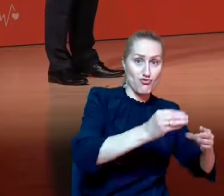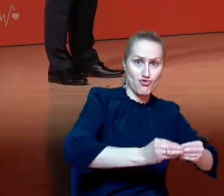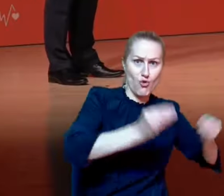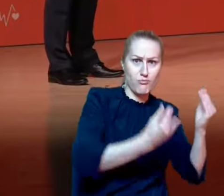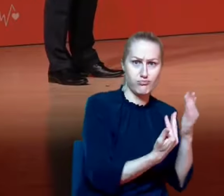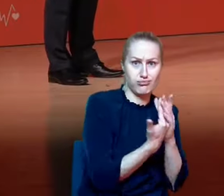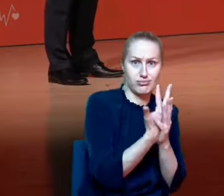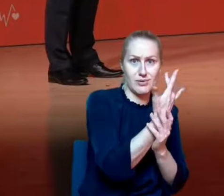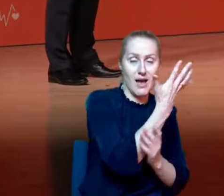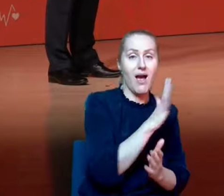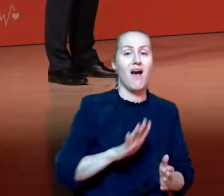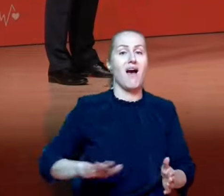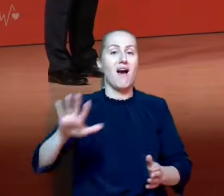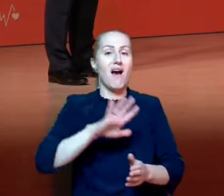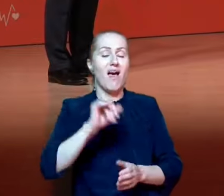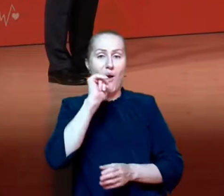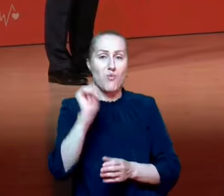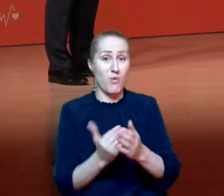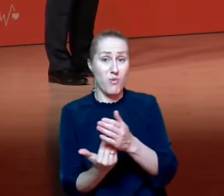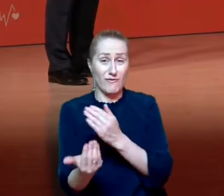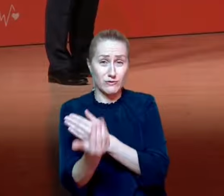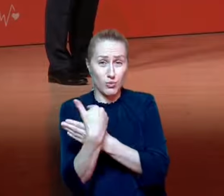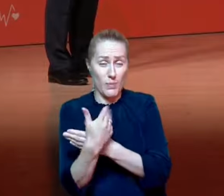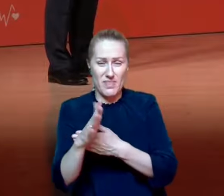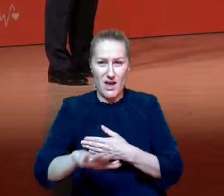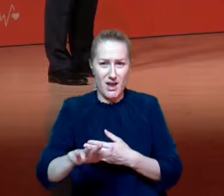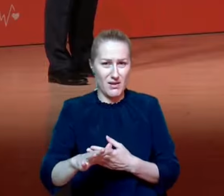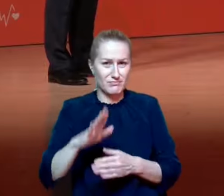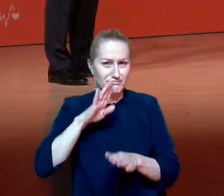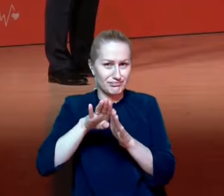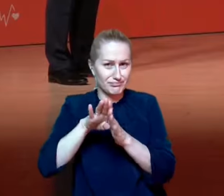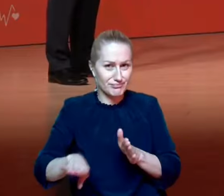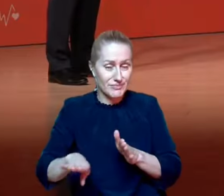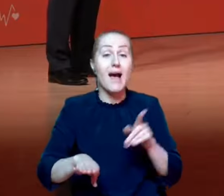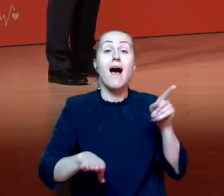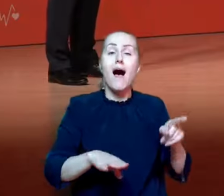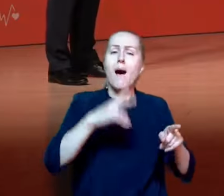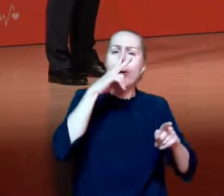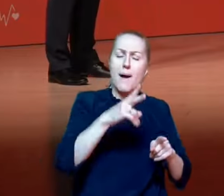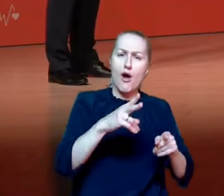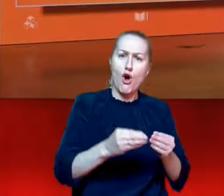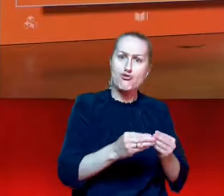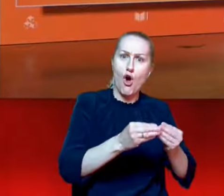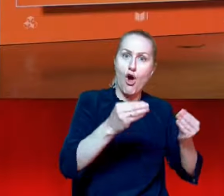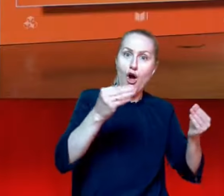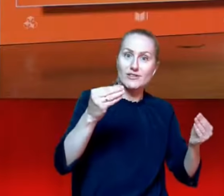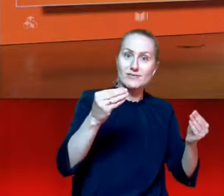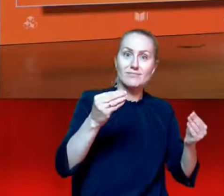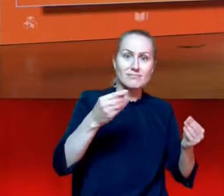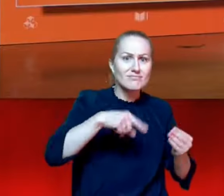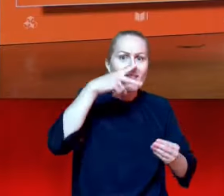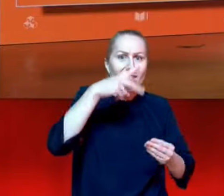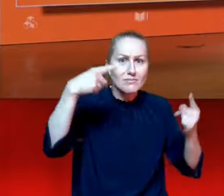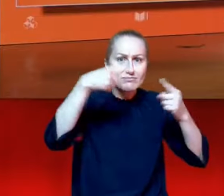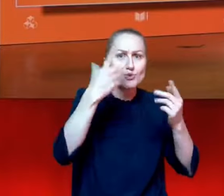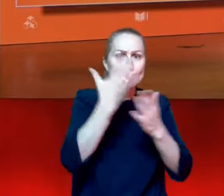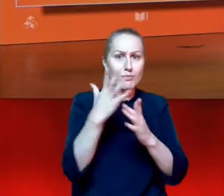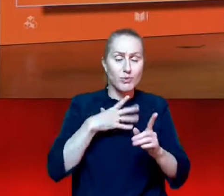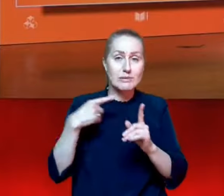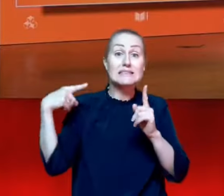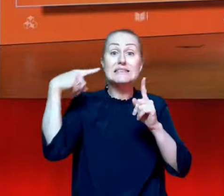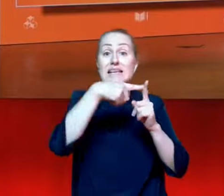Zachodniej, a właśnie tej części wschodniej. Jak patrzymy na tą ścieżkę rozwoju, to można powiedzieć, że ona już podążała zgodnie z